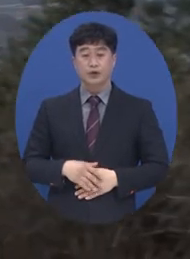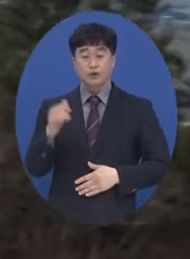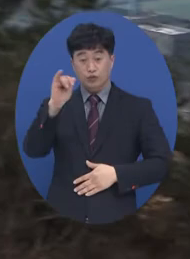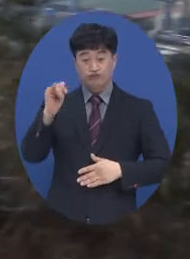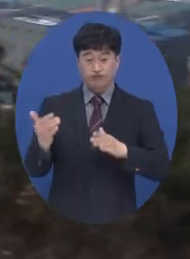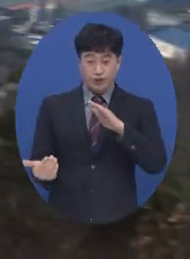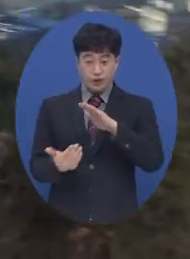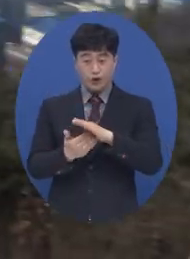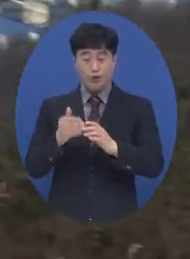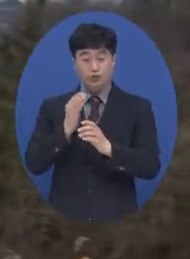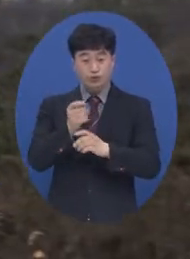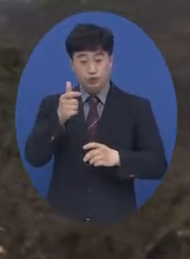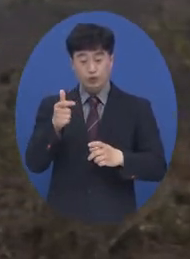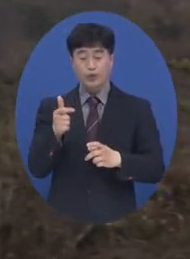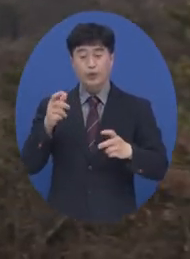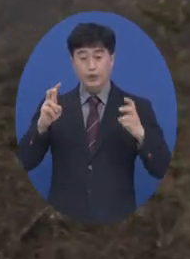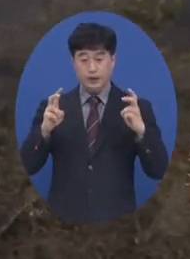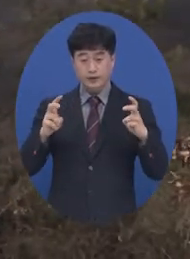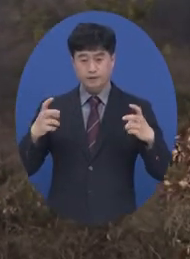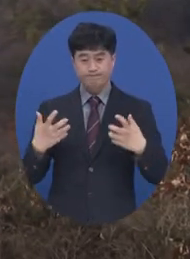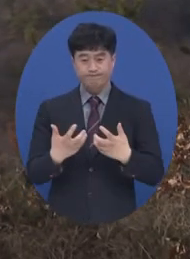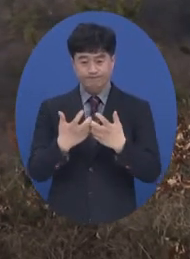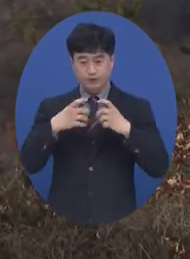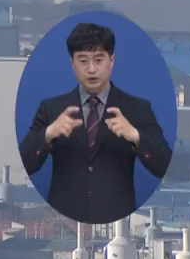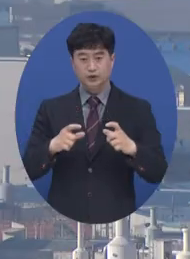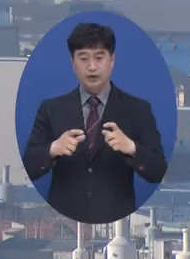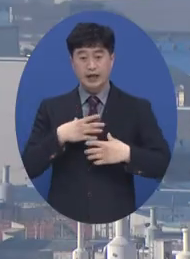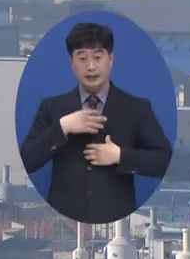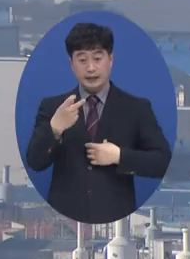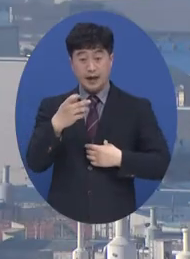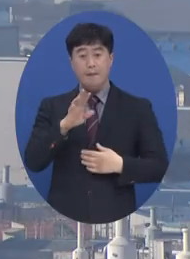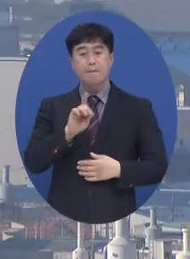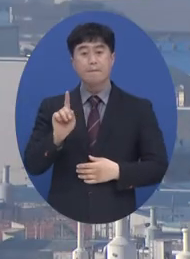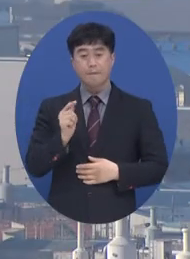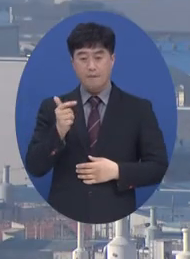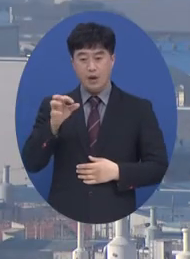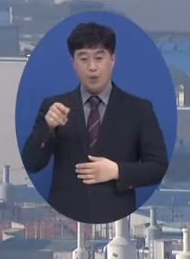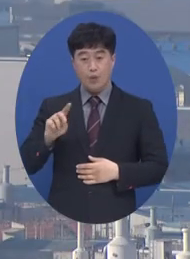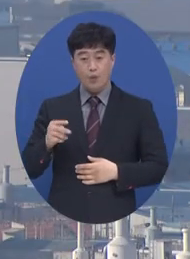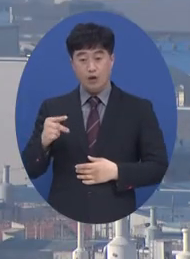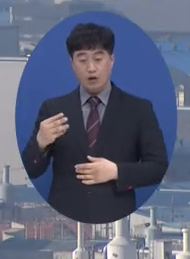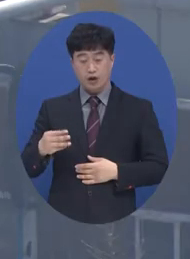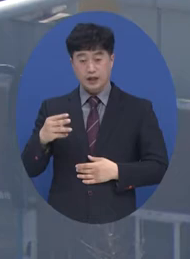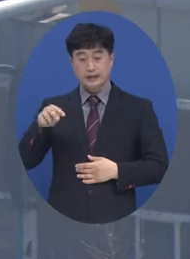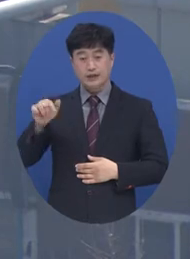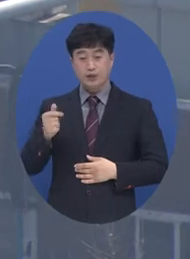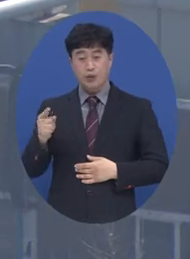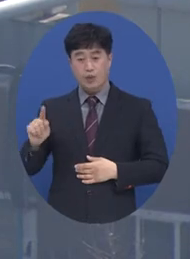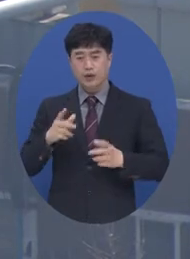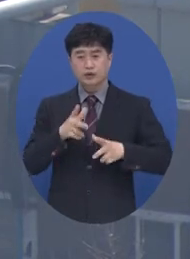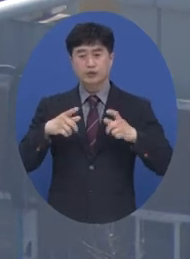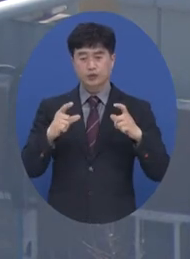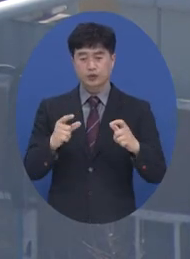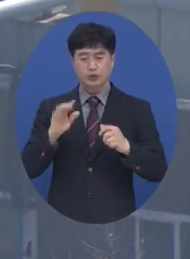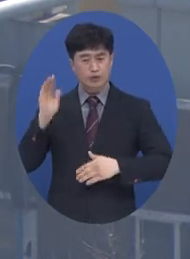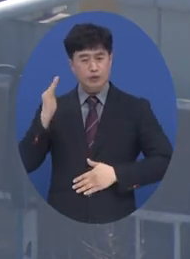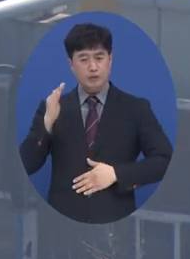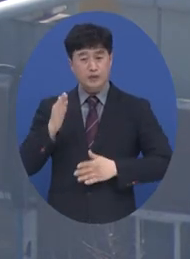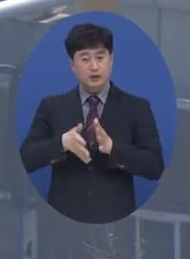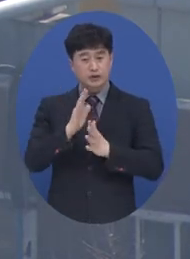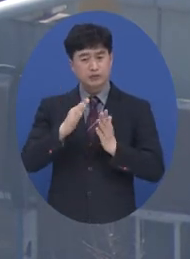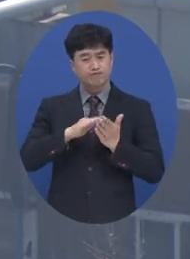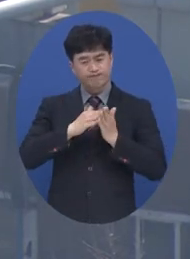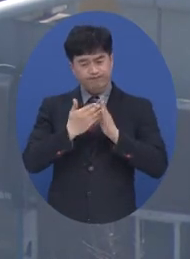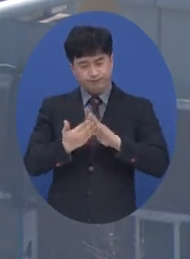전국 최대 중소제조업체 밀집지역인 경기도 안산의 반월 시화 산업단지입니다. 최근 시설